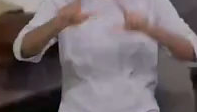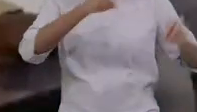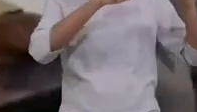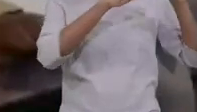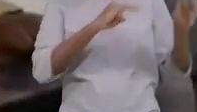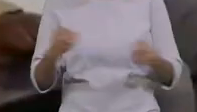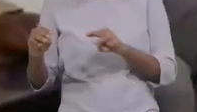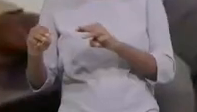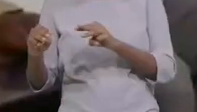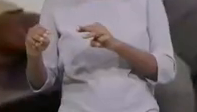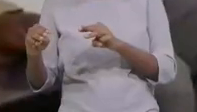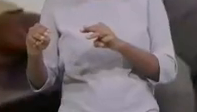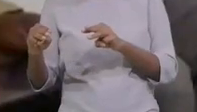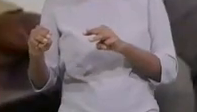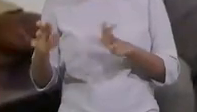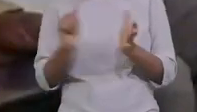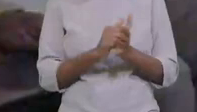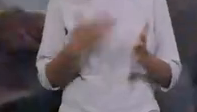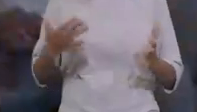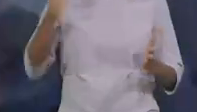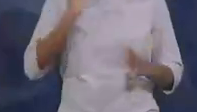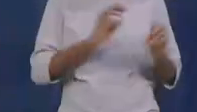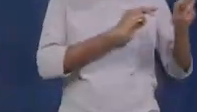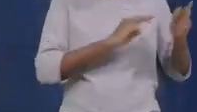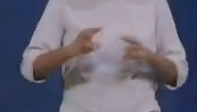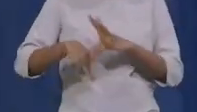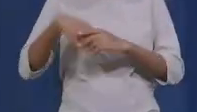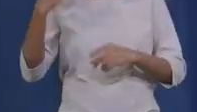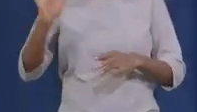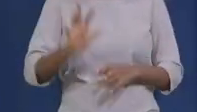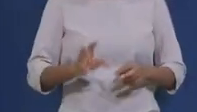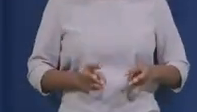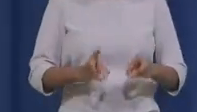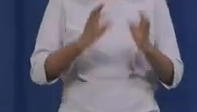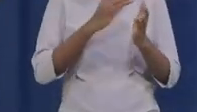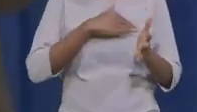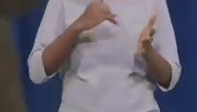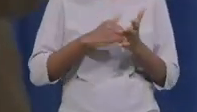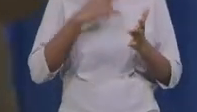monde dit, déplace-toi. Cette chose va se déplacer.